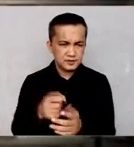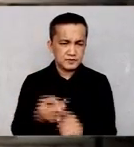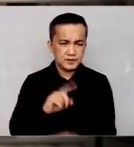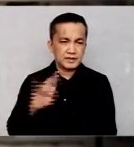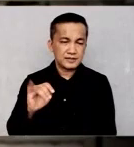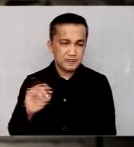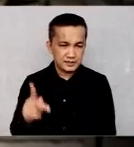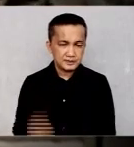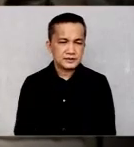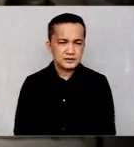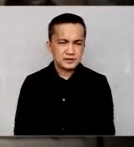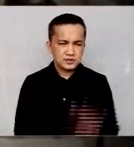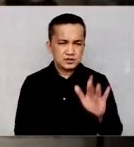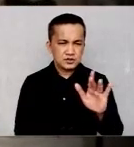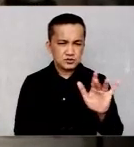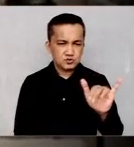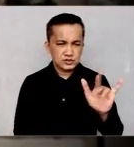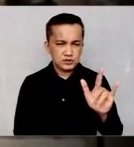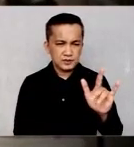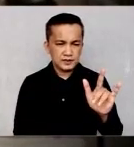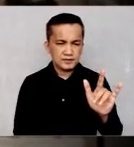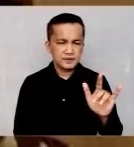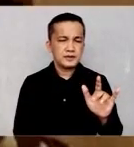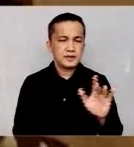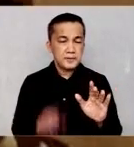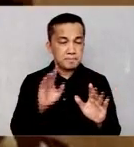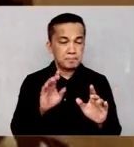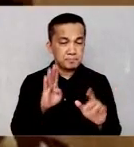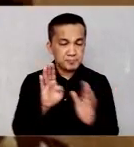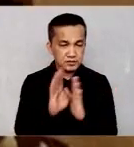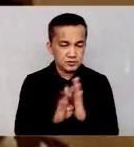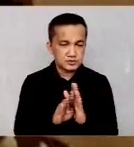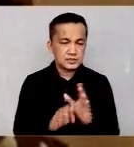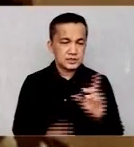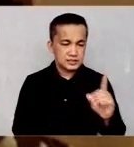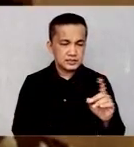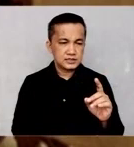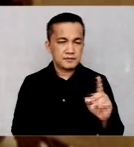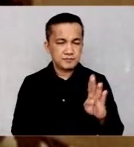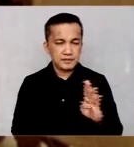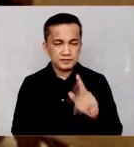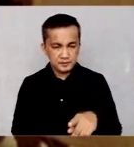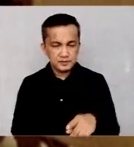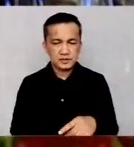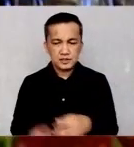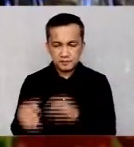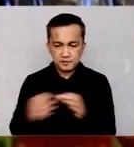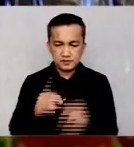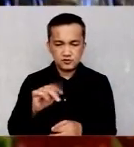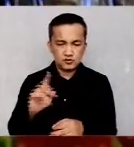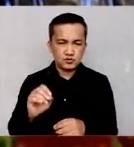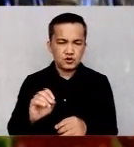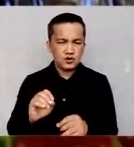habang 25 billion pesos naman sa Development Bank of the Philippines. Pero paliwanag ni Diokno, walang basehan ang pagpapanik na ito.